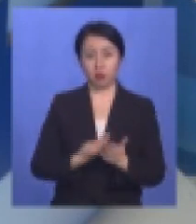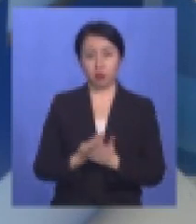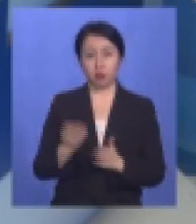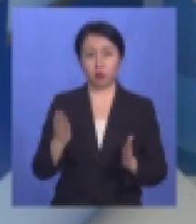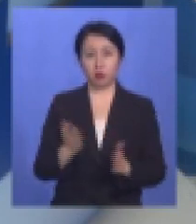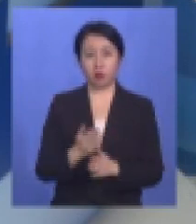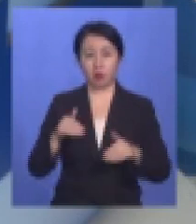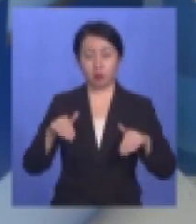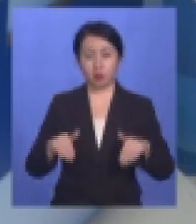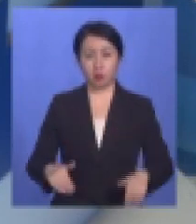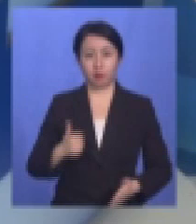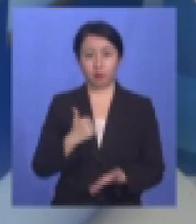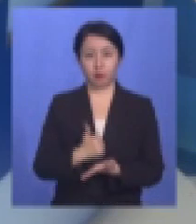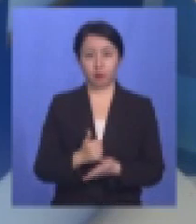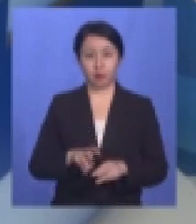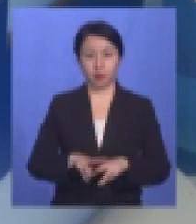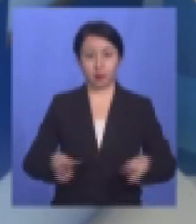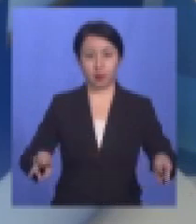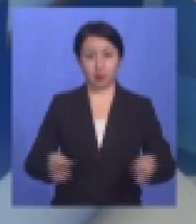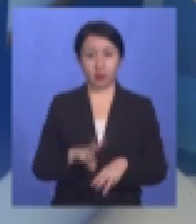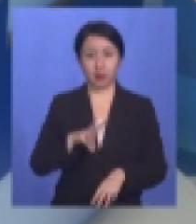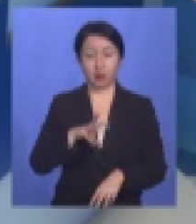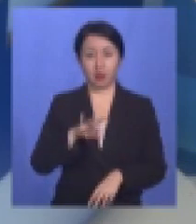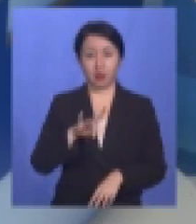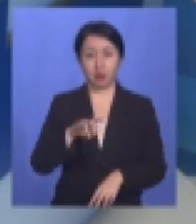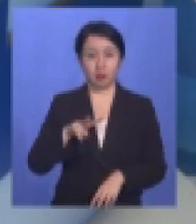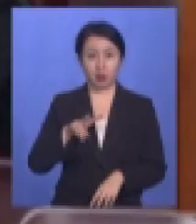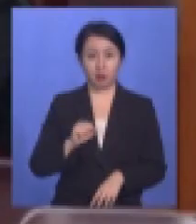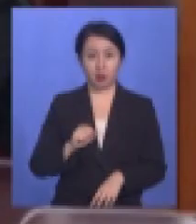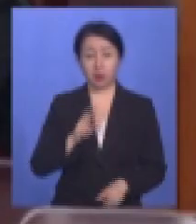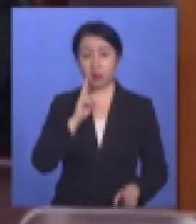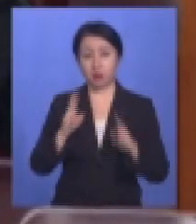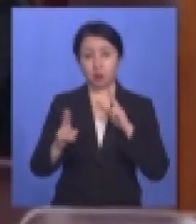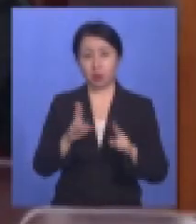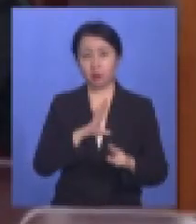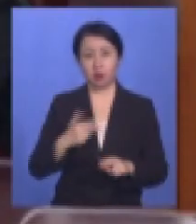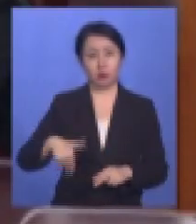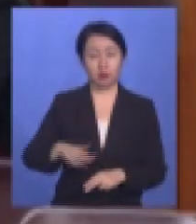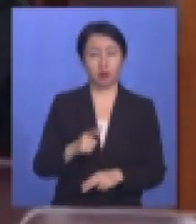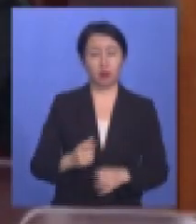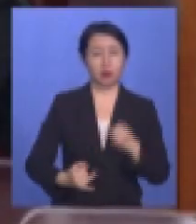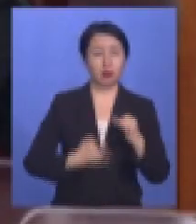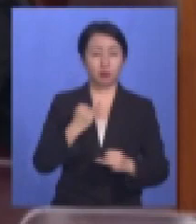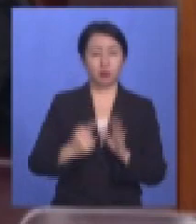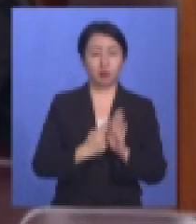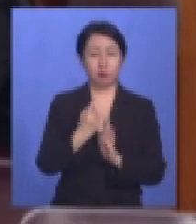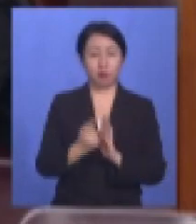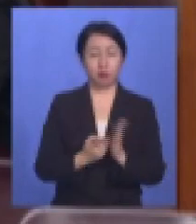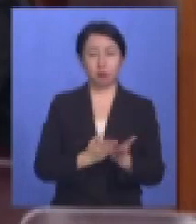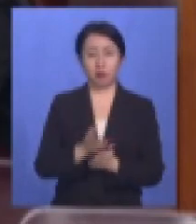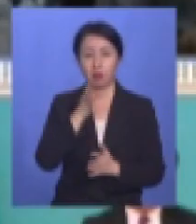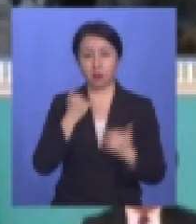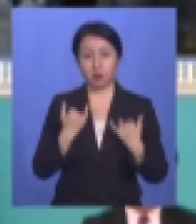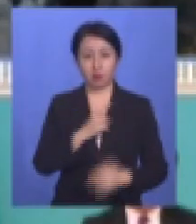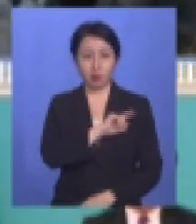улучшению инвестиционного климата под председательством премьер-министра Алихана Смаилова. На совещании были всесторонне обсуждены